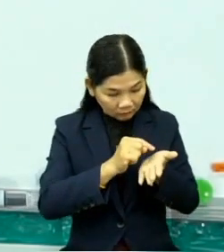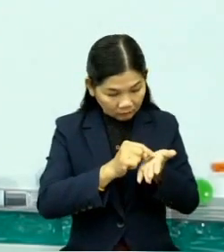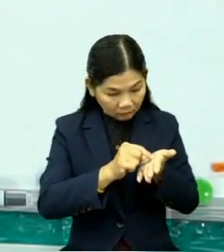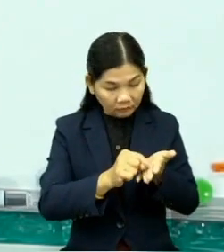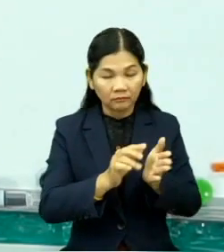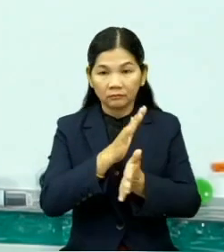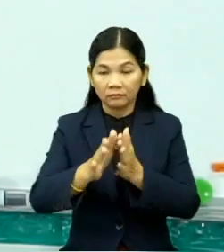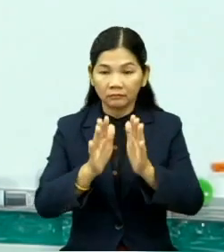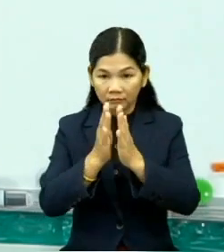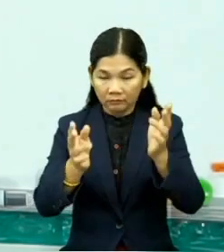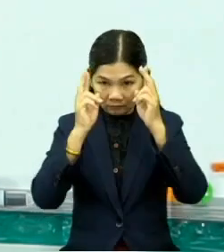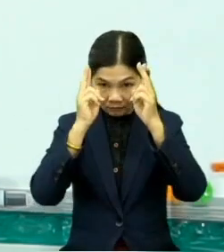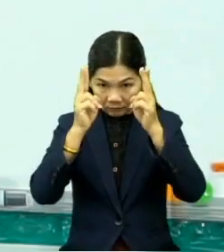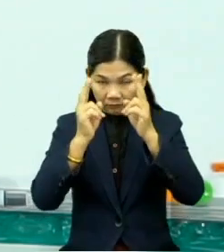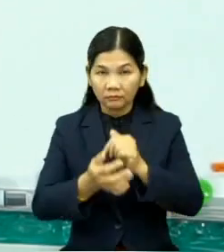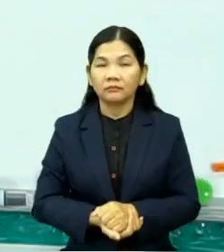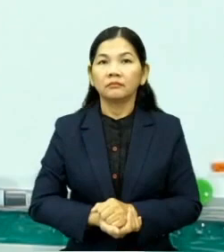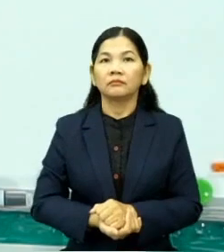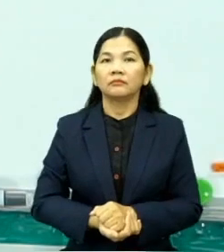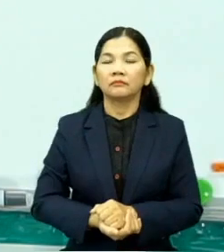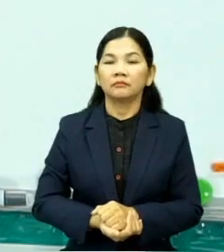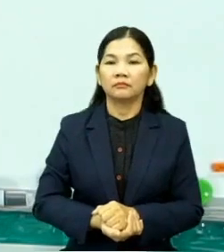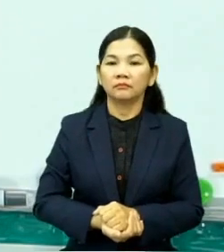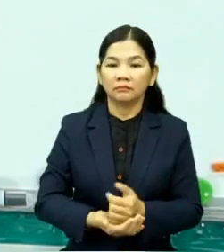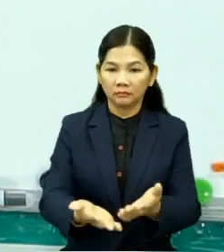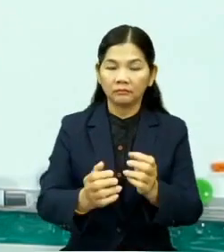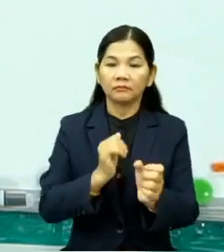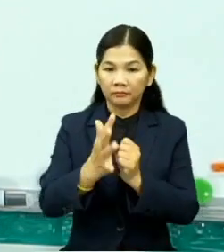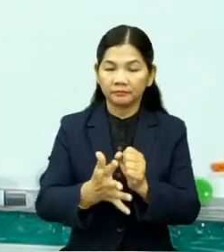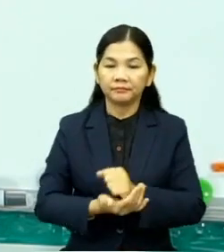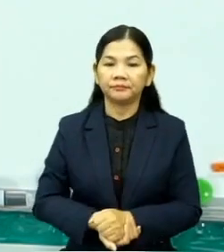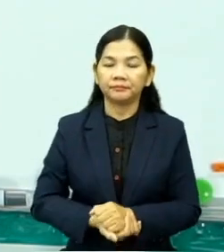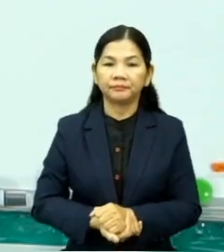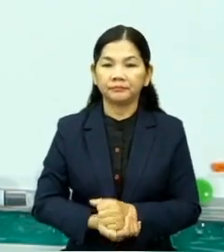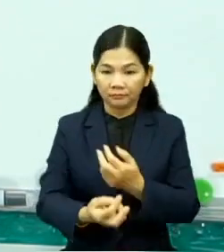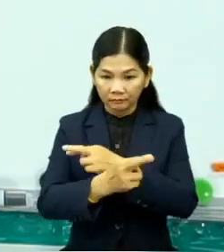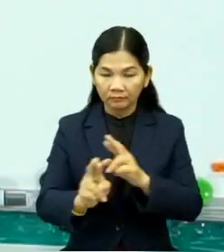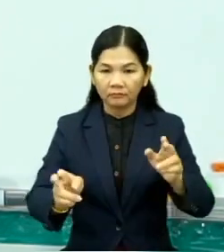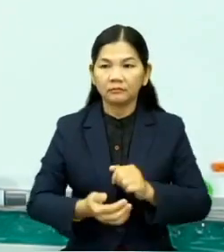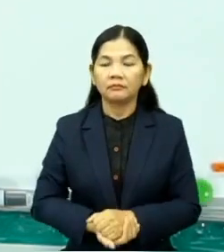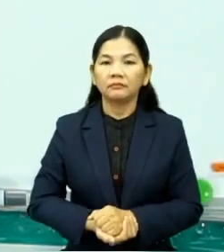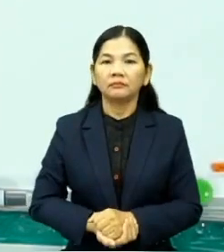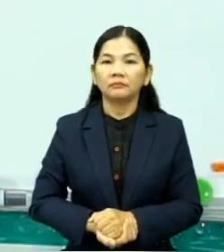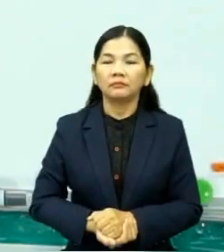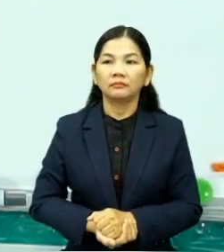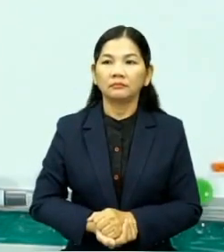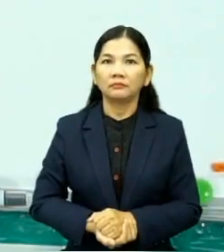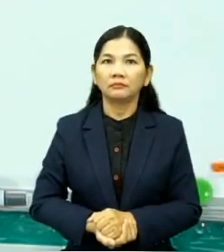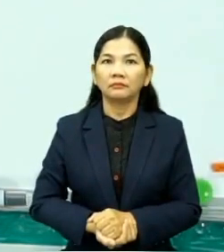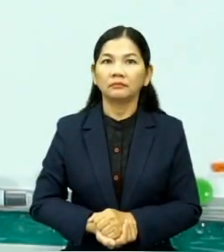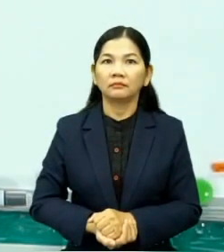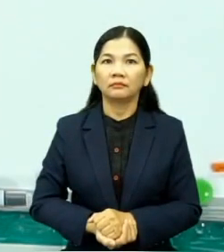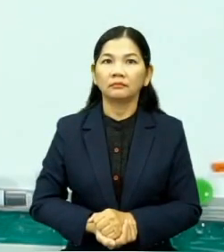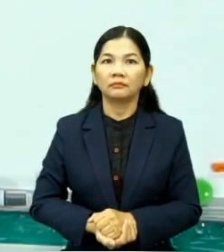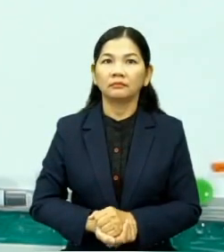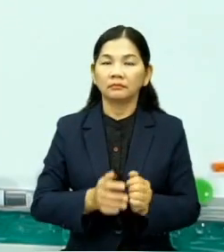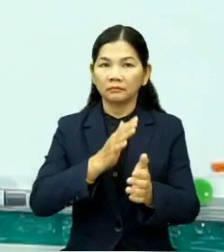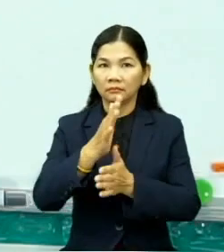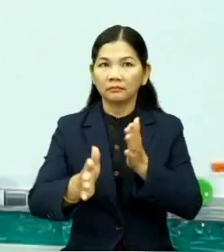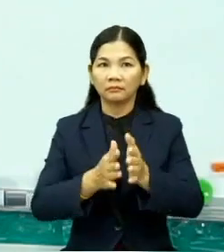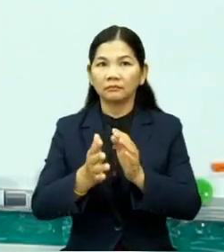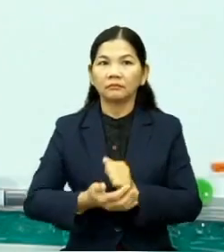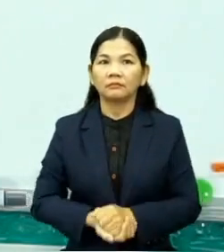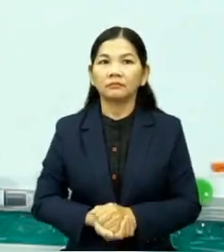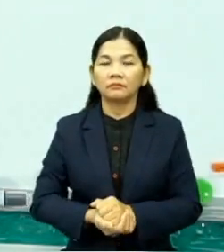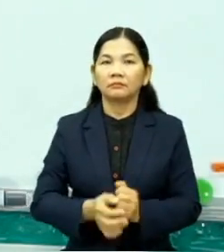phơi sạc xa cô rồi bà con bán là con ná cha tỏ lời con tặng ọc ní con trìm là con ná cha chấm nè kru nâng an át bọt